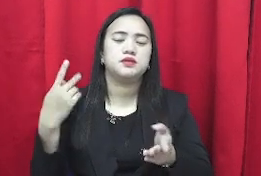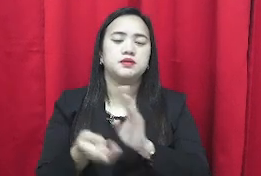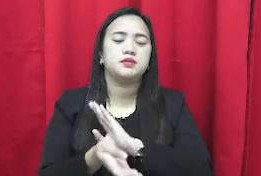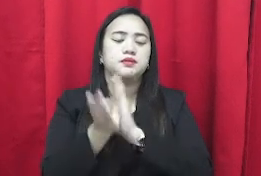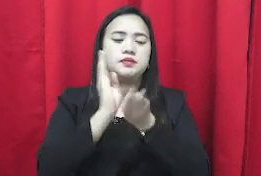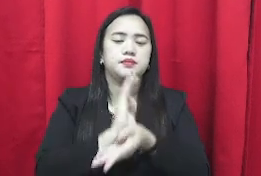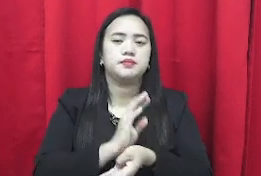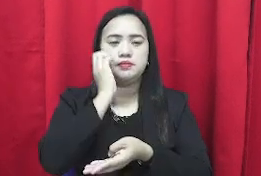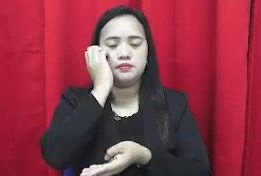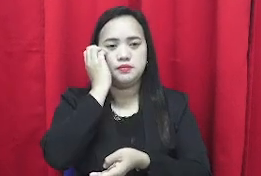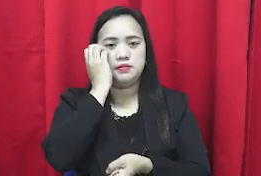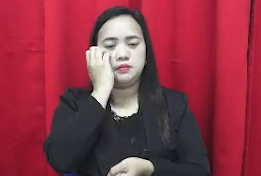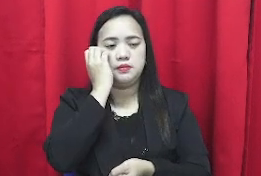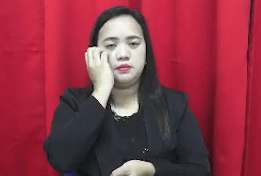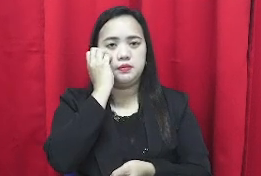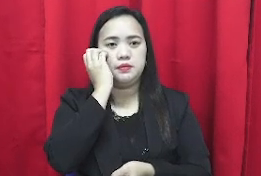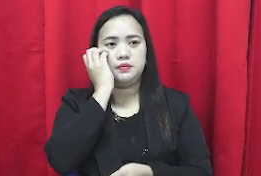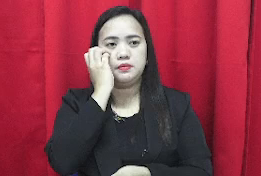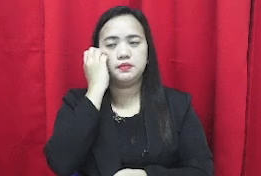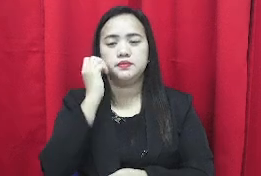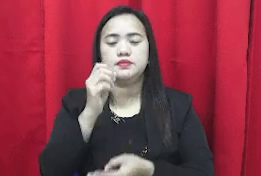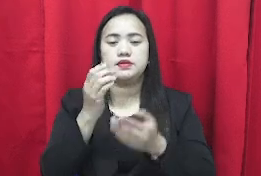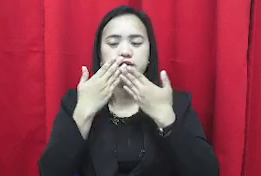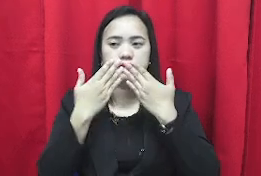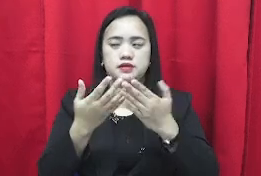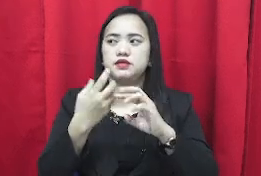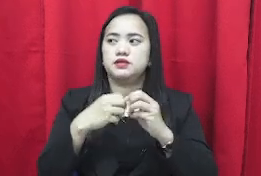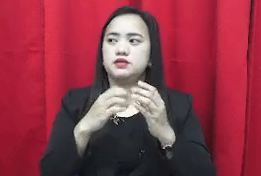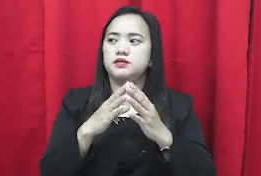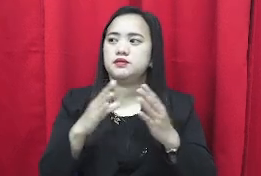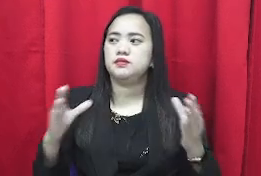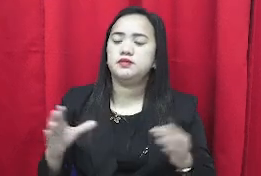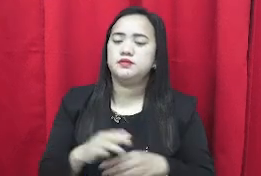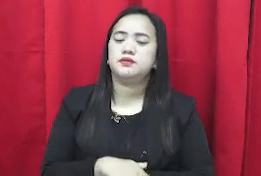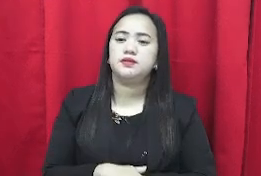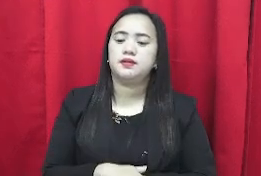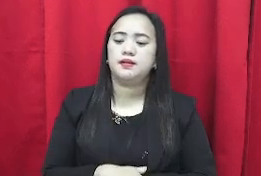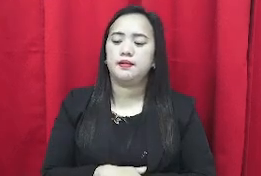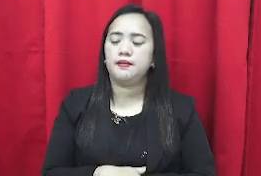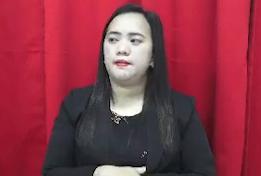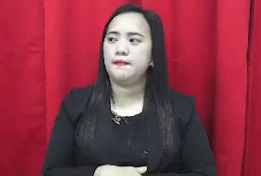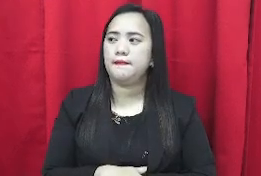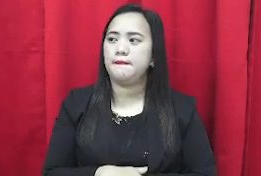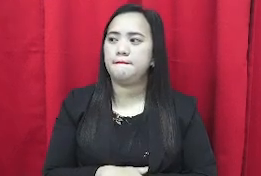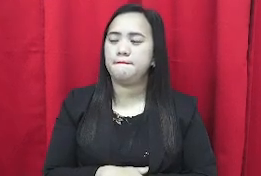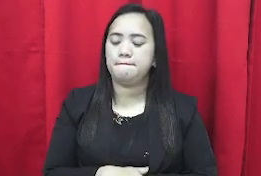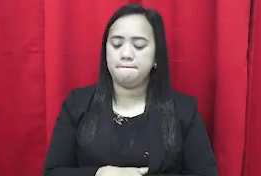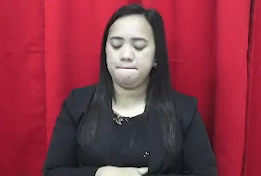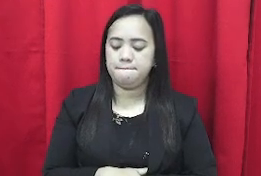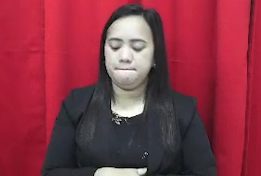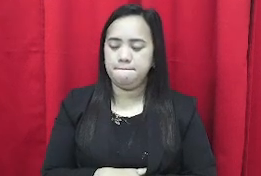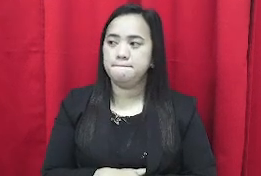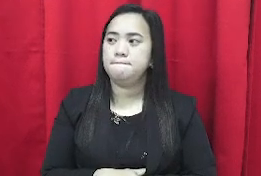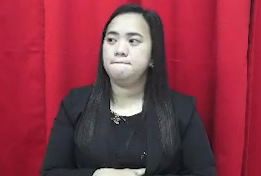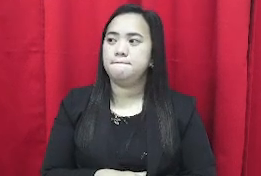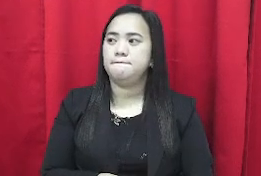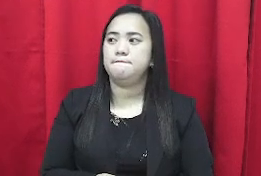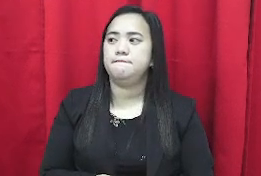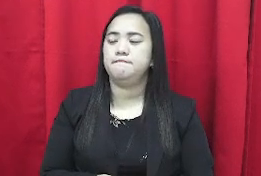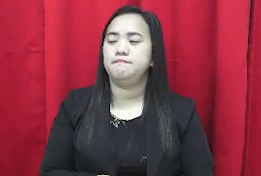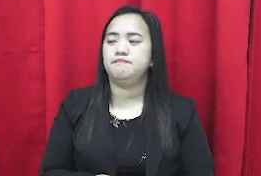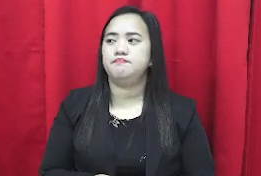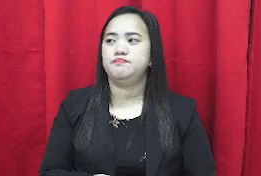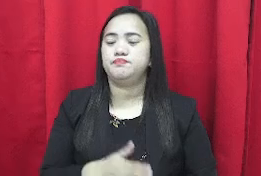anak Tulong po ito sa kanila Thank you so much sir e tsaka ito mo sir lalo na eh Ngayon pa lang eh nag-usap na kami kanina lang ha